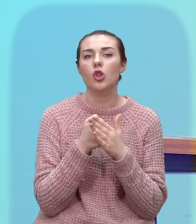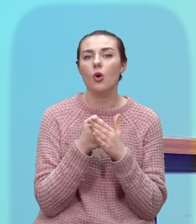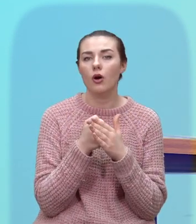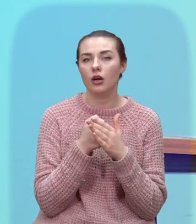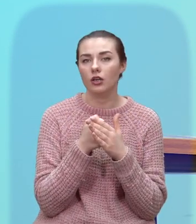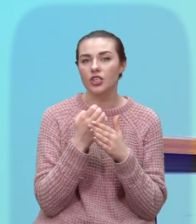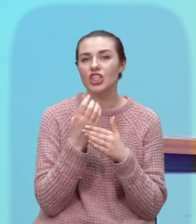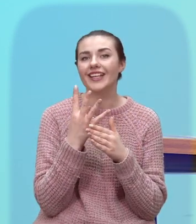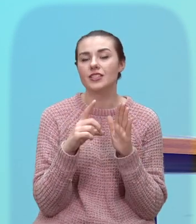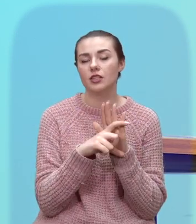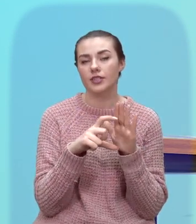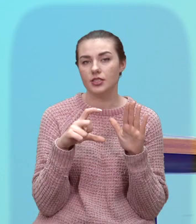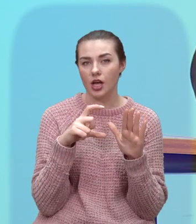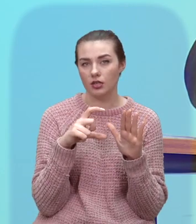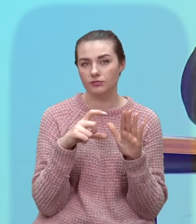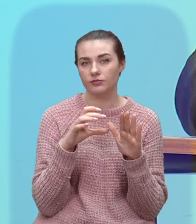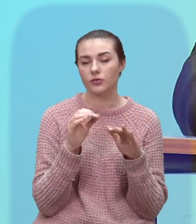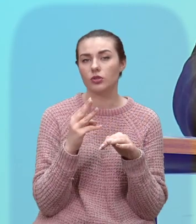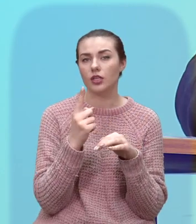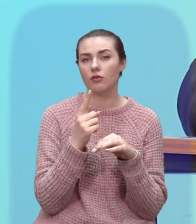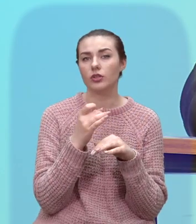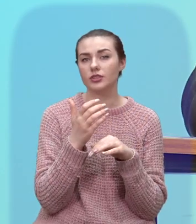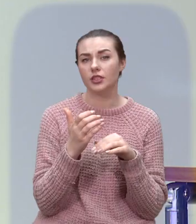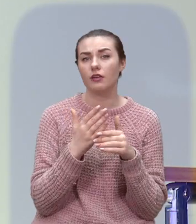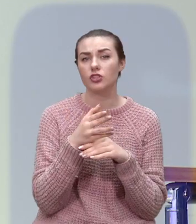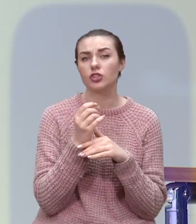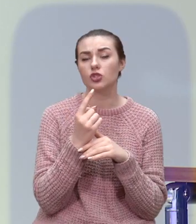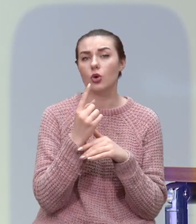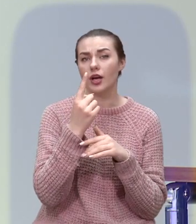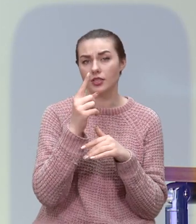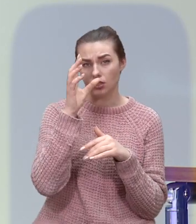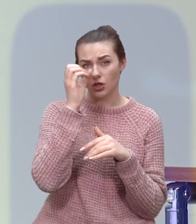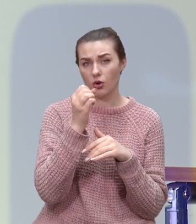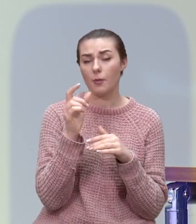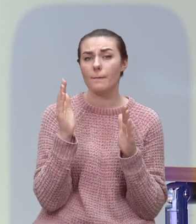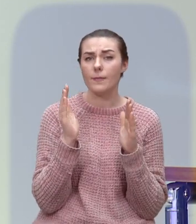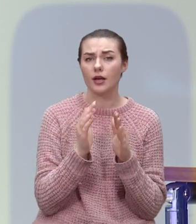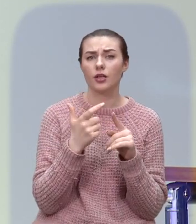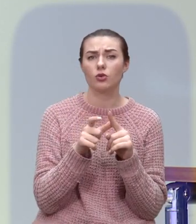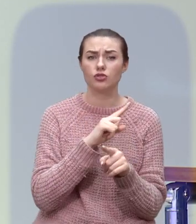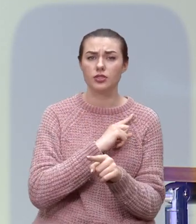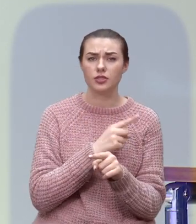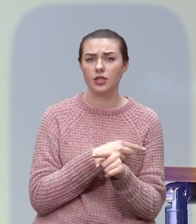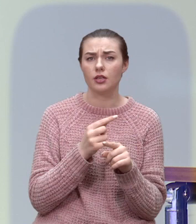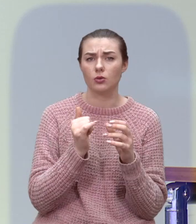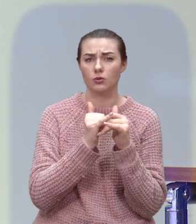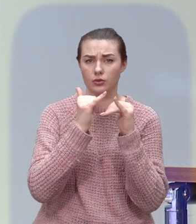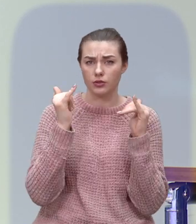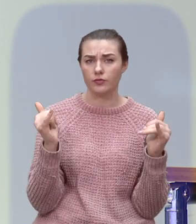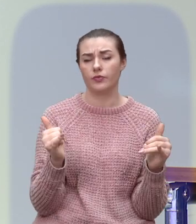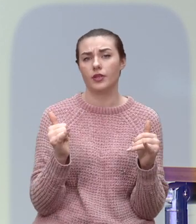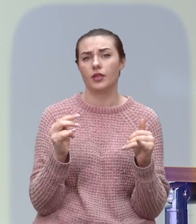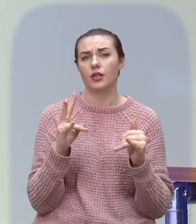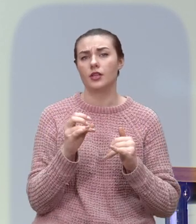до 14 стиха от одного из них вышел еще один рог маленький он очень сильно разросся